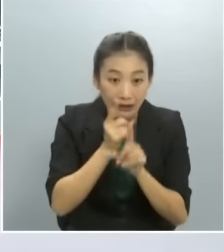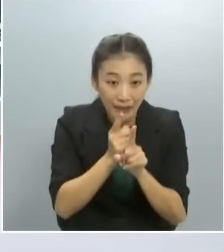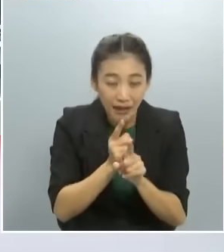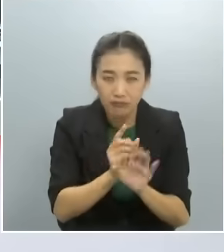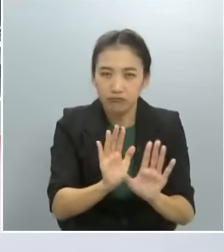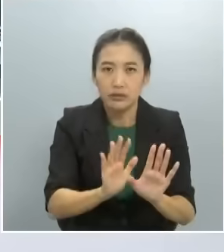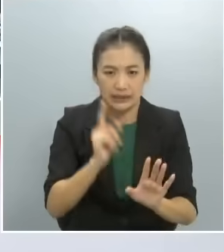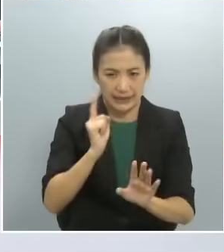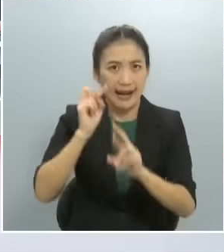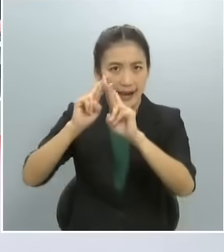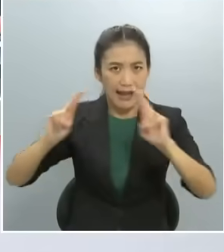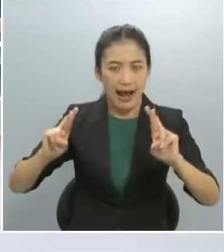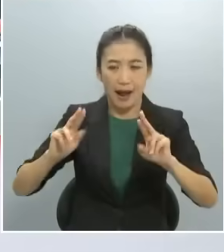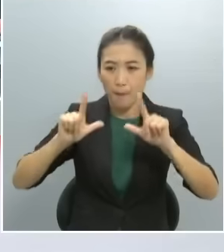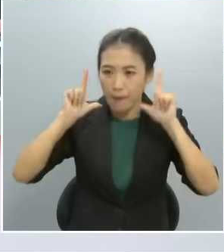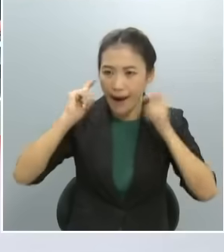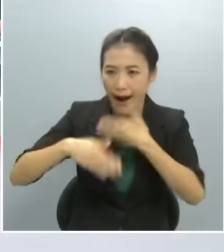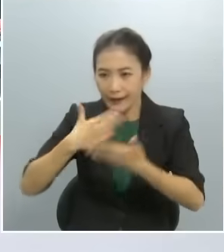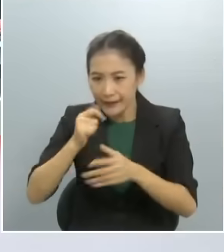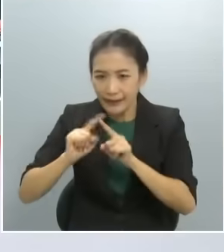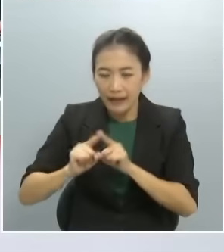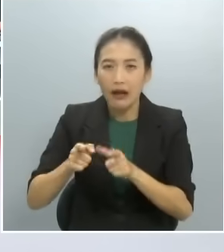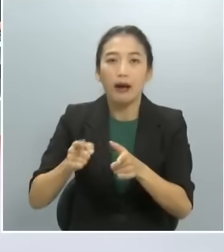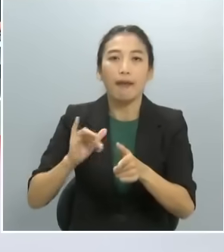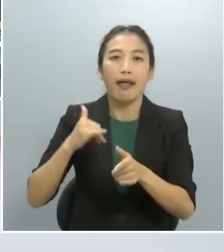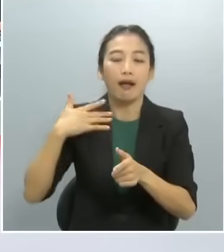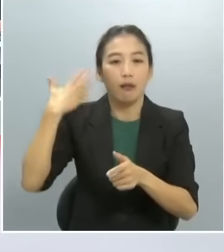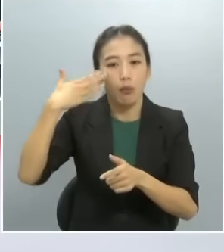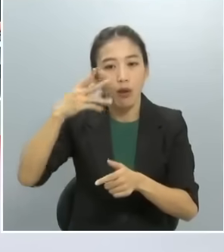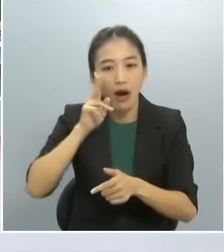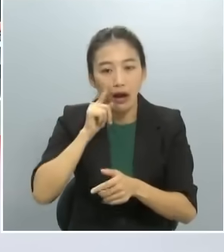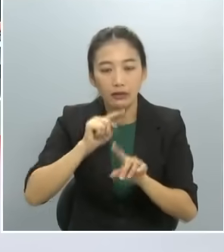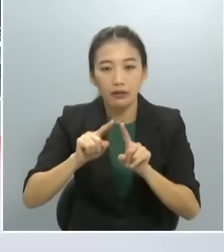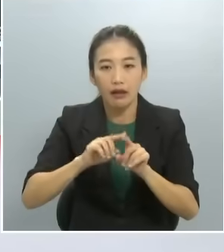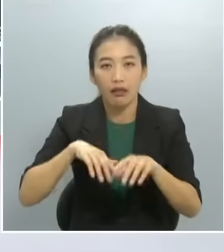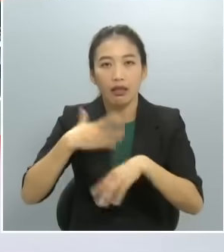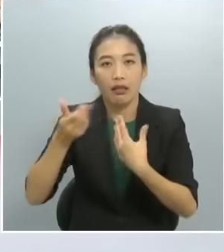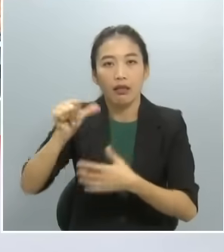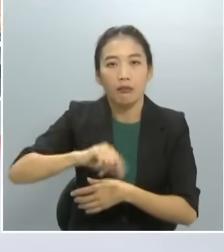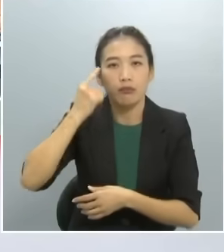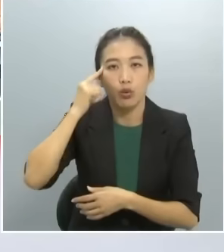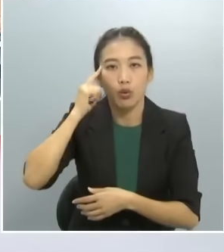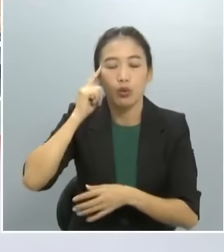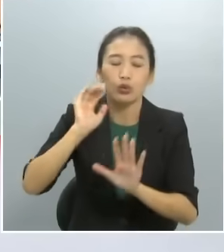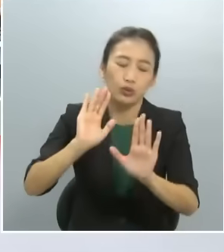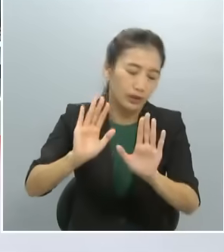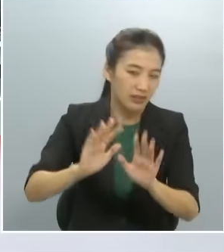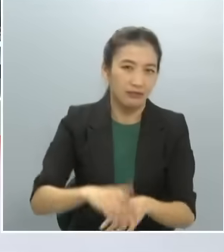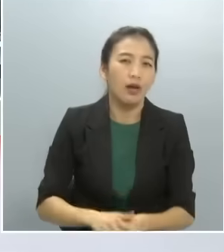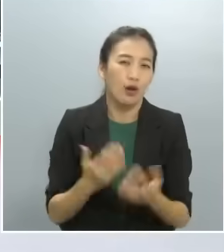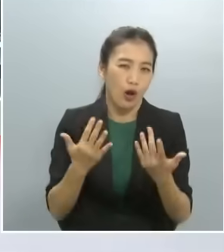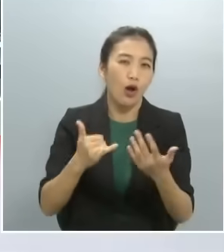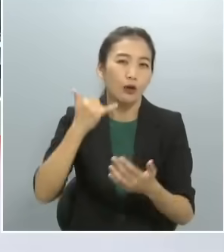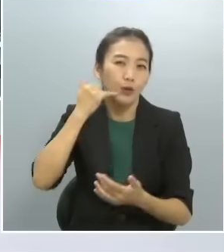กลายเป็นไม่ดีเนาะนี่เดี๋ยวจะเสร็จแล้วเดี๋ยวโทรไปหาเขาด้วยแล้วไก่ทองเค้ารู้จักกันอยู่เดี๋ยวจะโทรไปถามทำไมเป็นแบบนี้